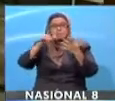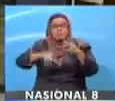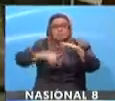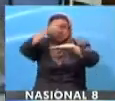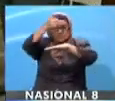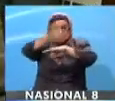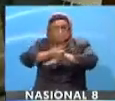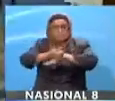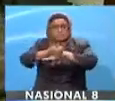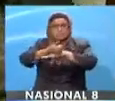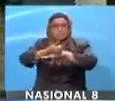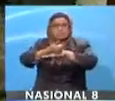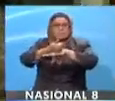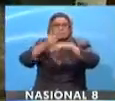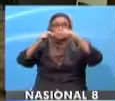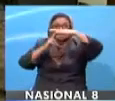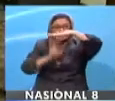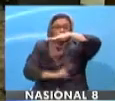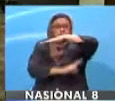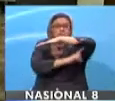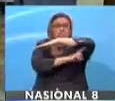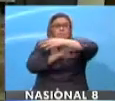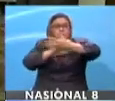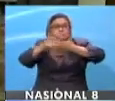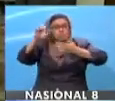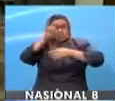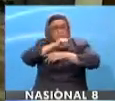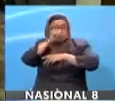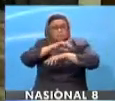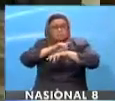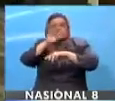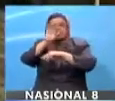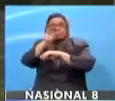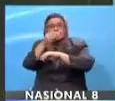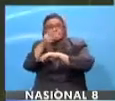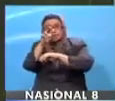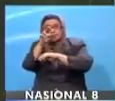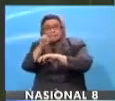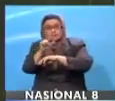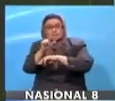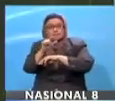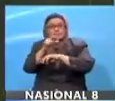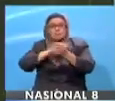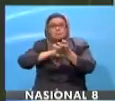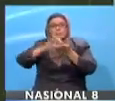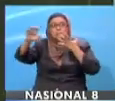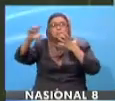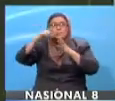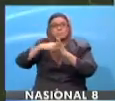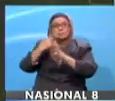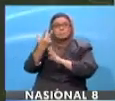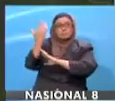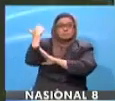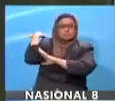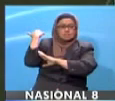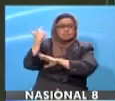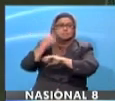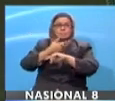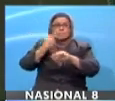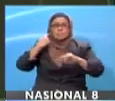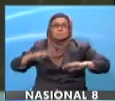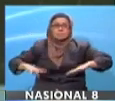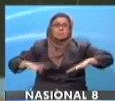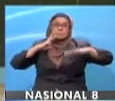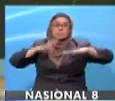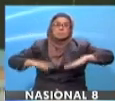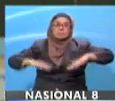yang rosak teruk di Baram akibat banjir pada Mac lalu. Sejurus selepas itu, Timbalan Perdana Menteri diiringi Tan Sri Alfred Jabu dan Menteri Perumahan